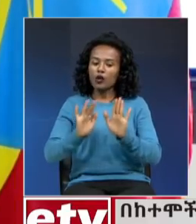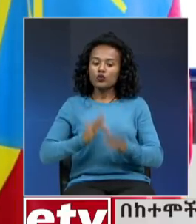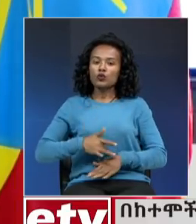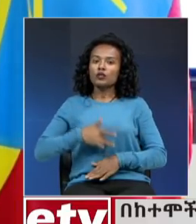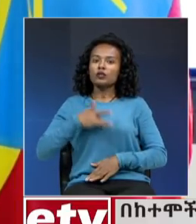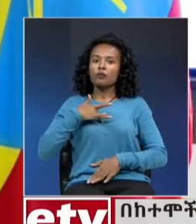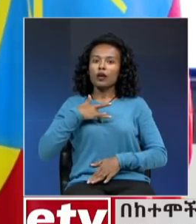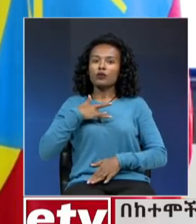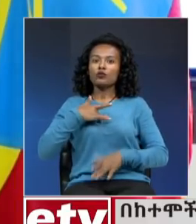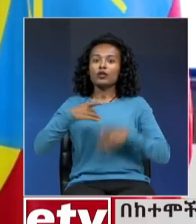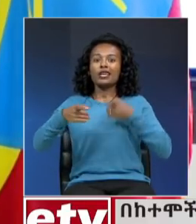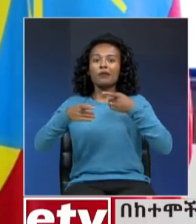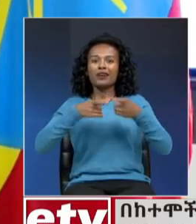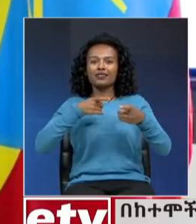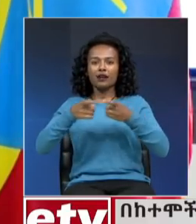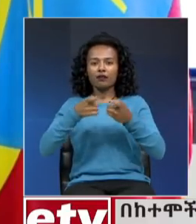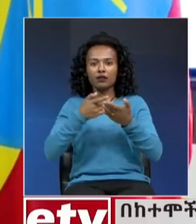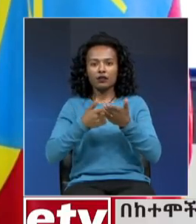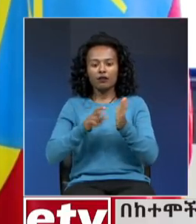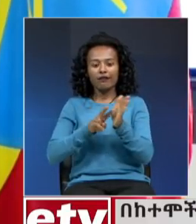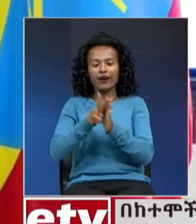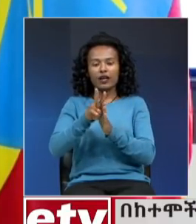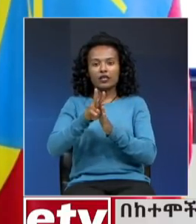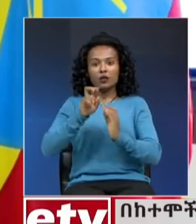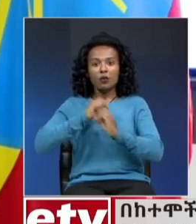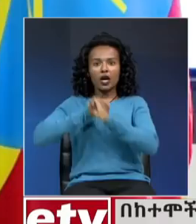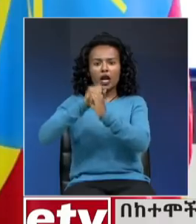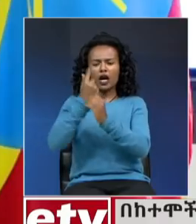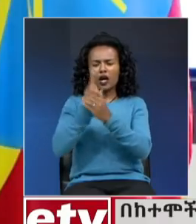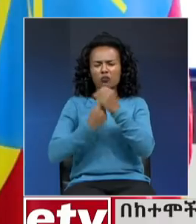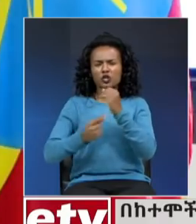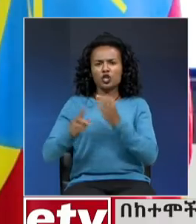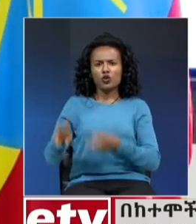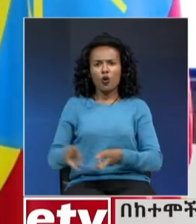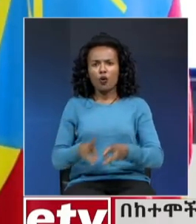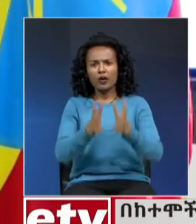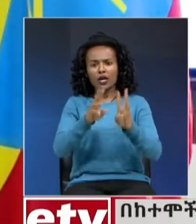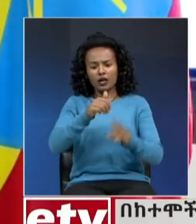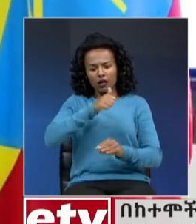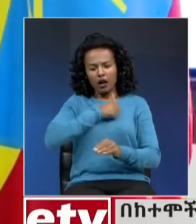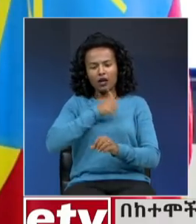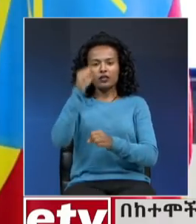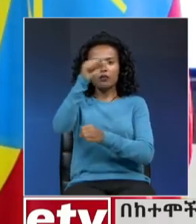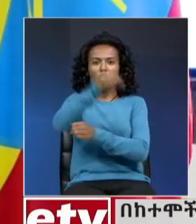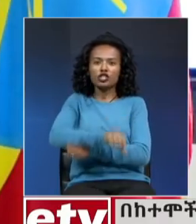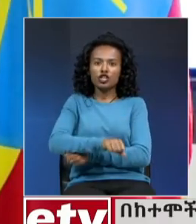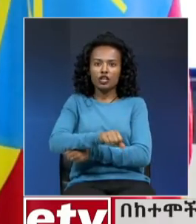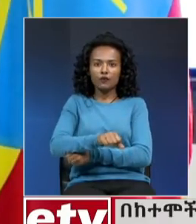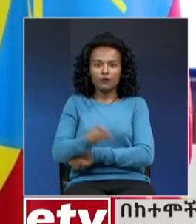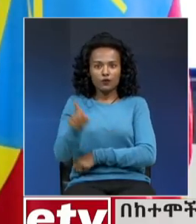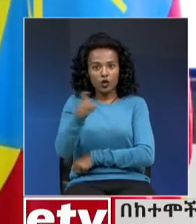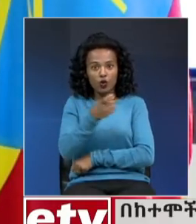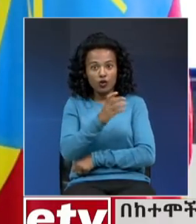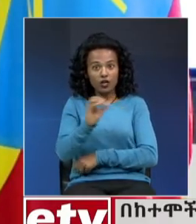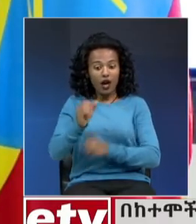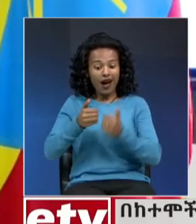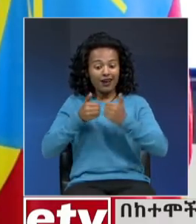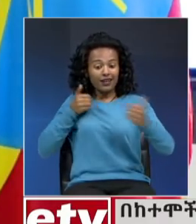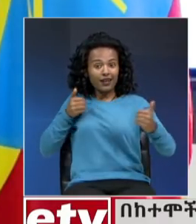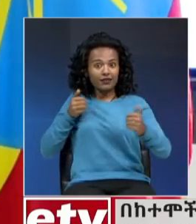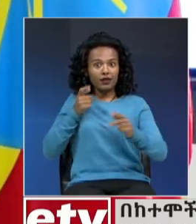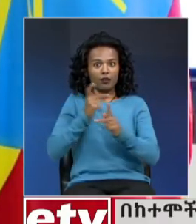ስሜቱን የመግዛት ይህንን ቫይረስ መከላከያ ብቸኛው መንገድ ራስን ማሸነፍና ርቀትን